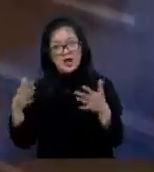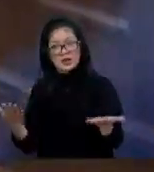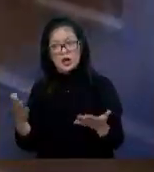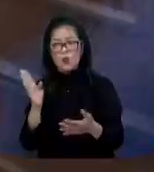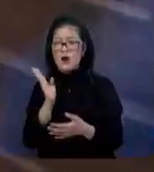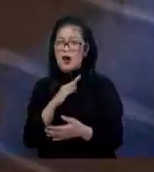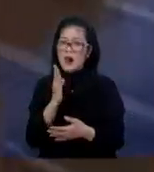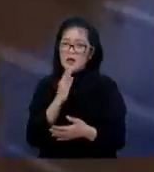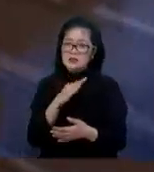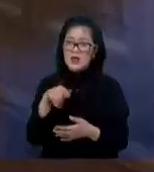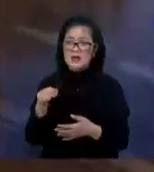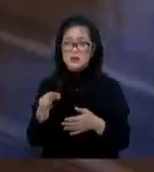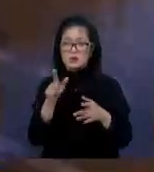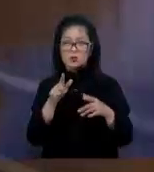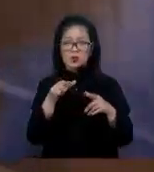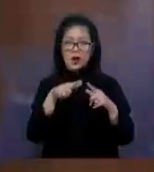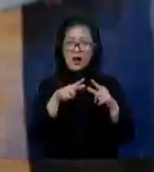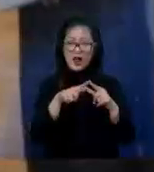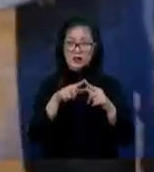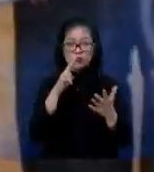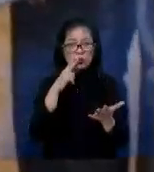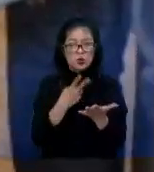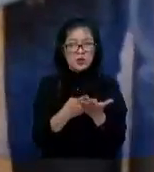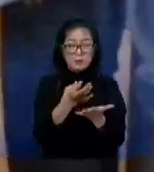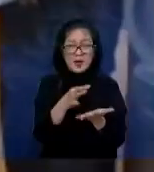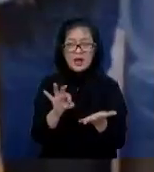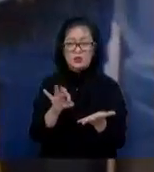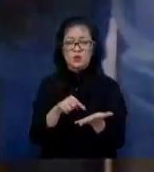bukti baru. Dari Jakarta, Tim Liputan iNews melaporkan.